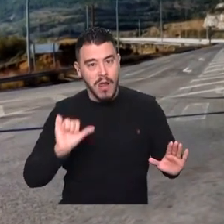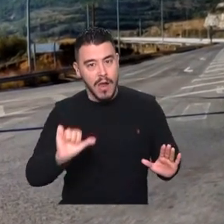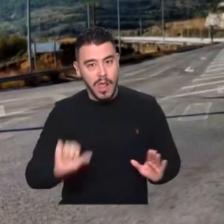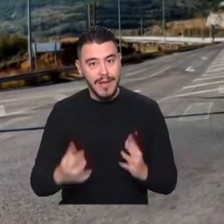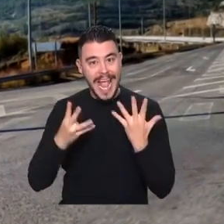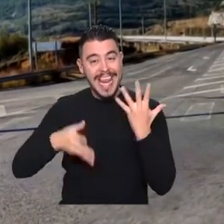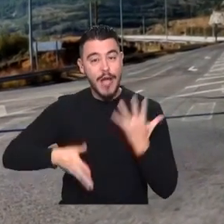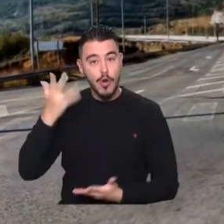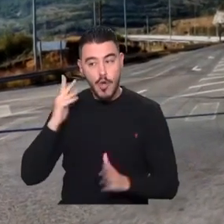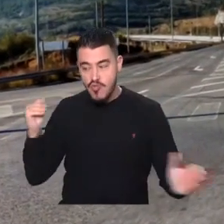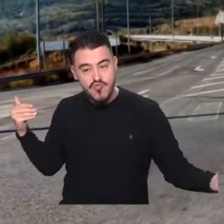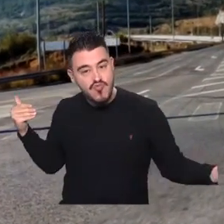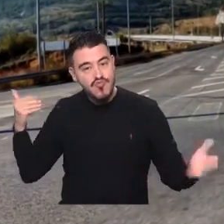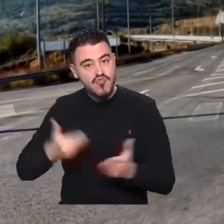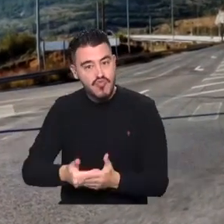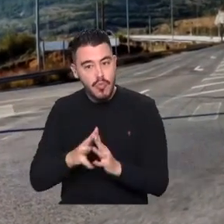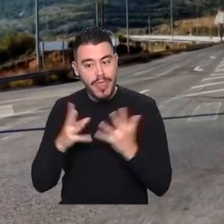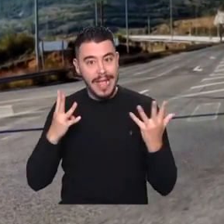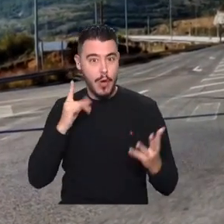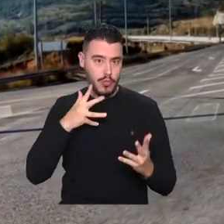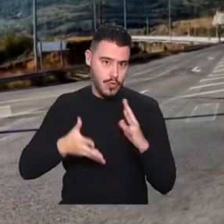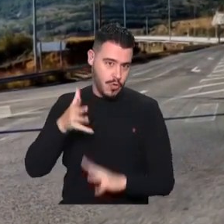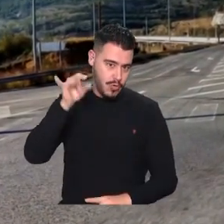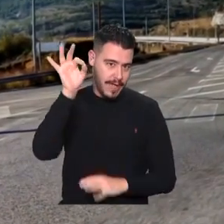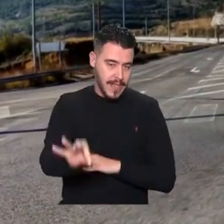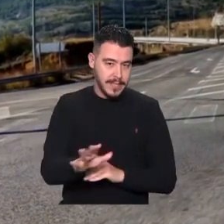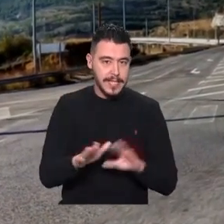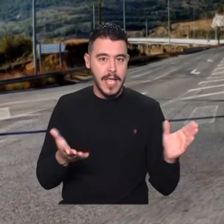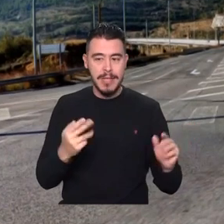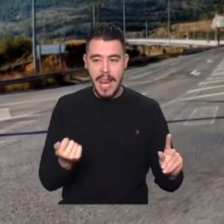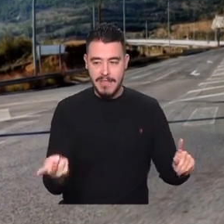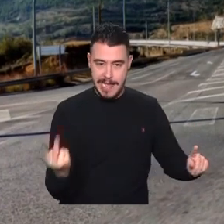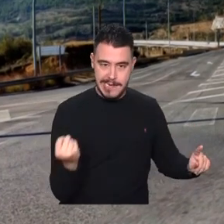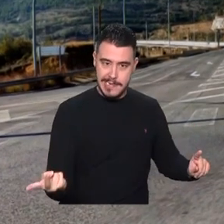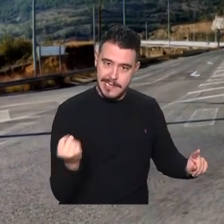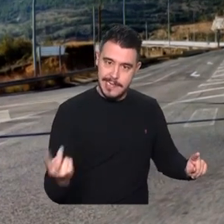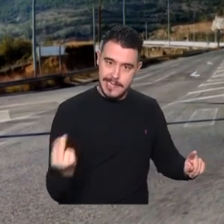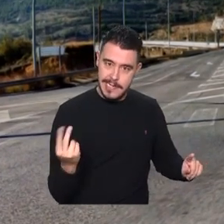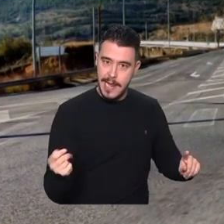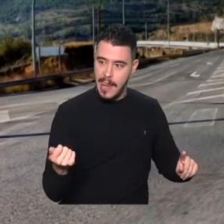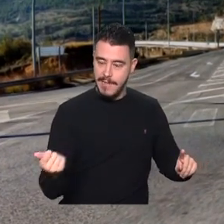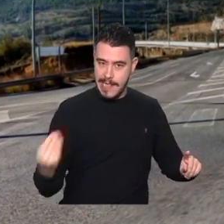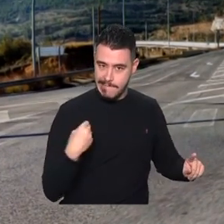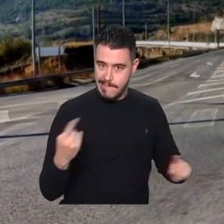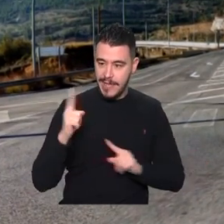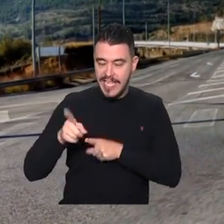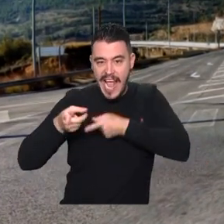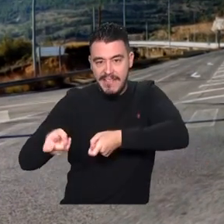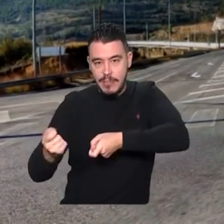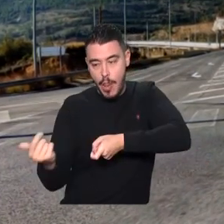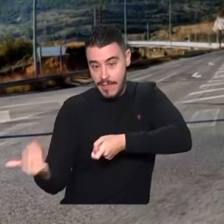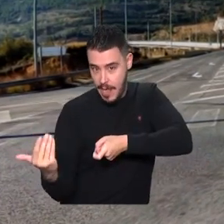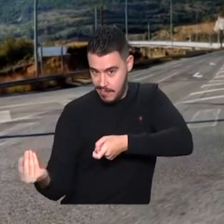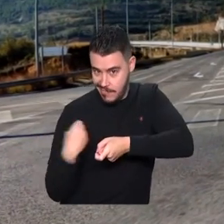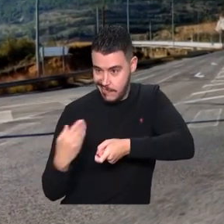και το αποσπούσε χρήματα εδώ και καιρό, και θα δώσουμε λεπτομέρειες, για να μην διαρρεύσει το βίντεο με το βιασμό της στο